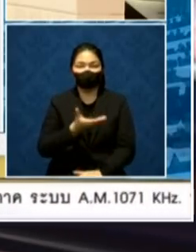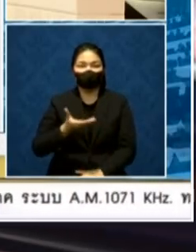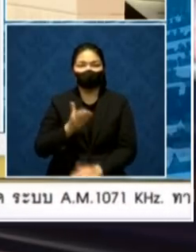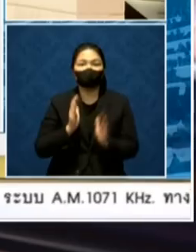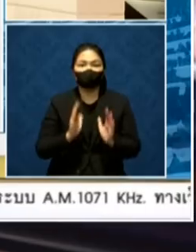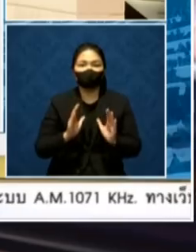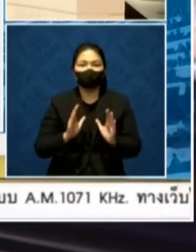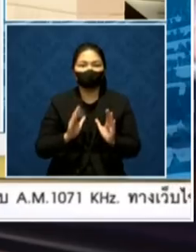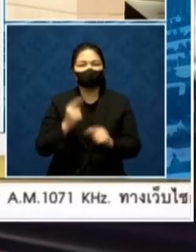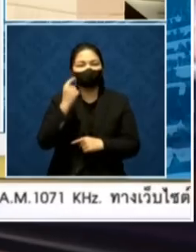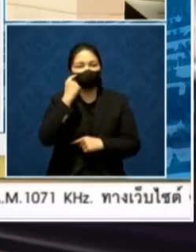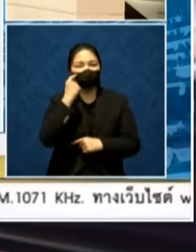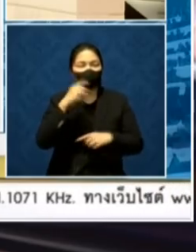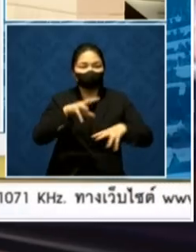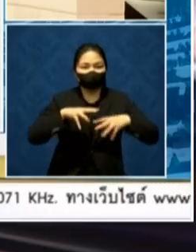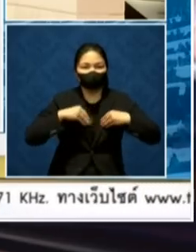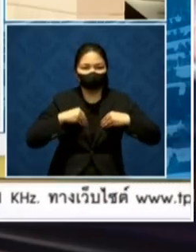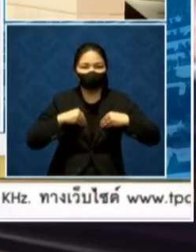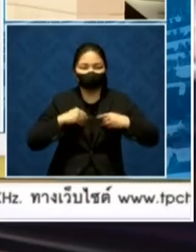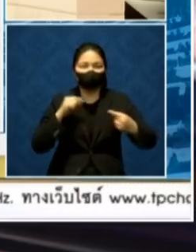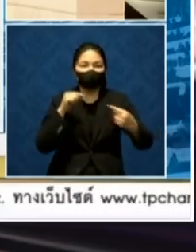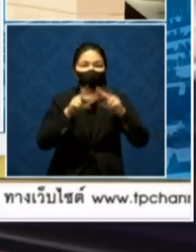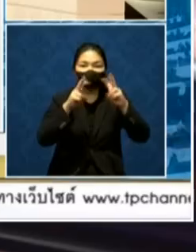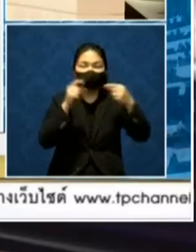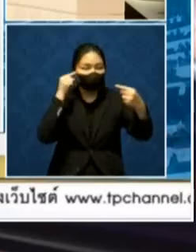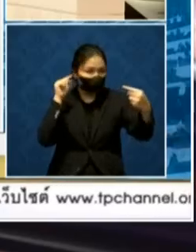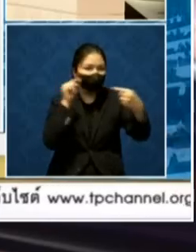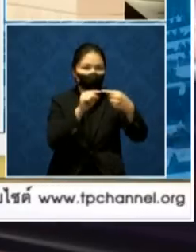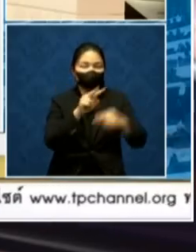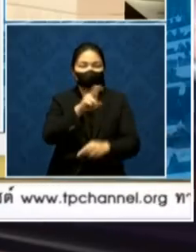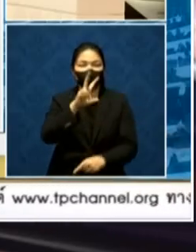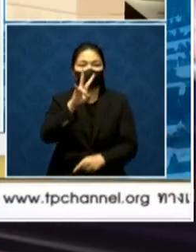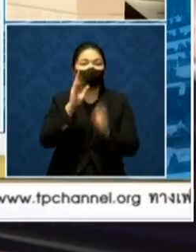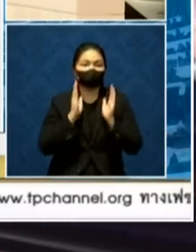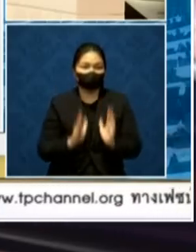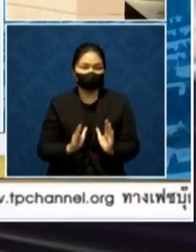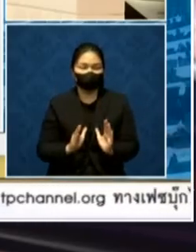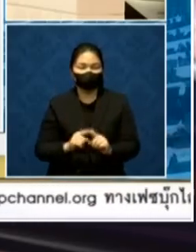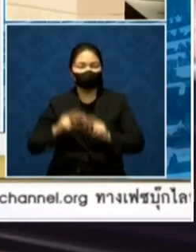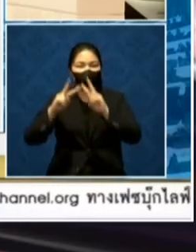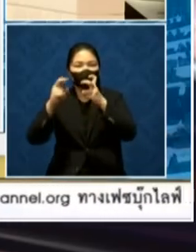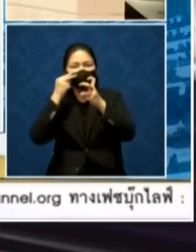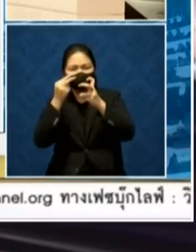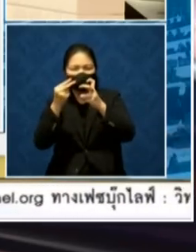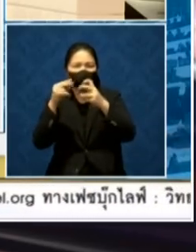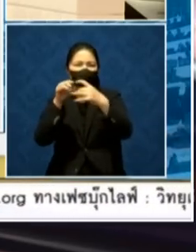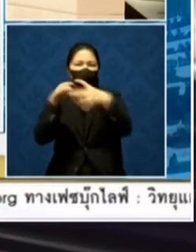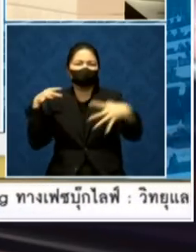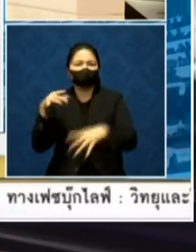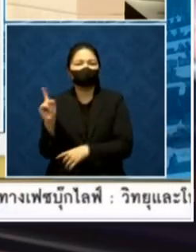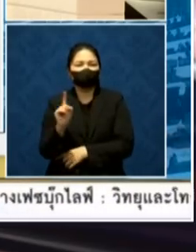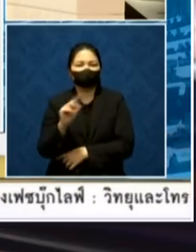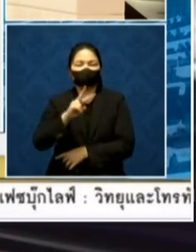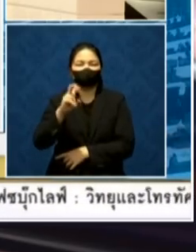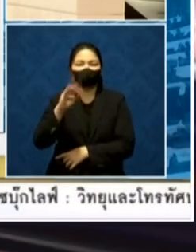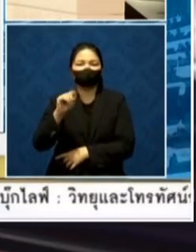ถูก ว่าเนี่ยถ้าดูนะครับสูงสุดของคนอื่นที่งดออกเสียงคือ20เสียง ครับ ครับอันนี้ไปเติมงด